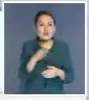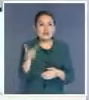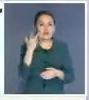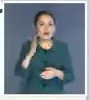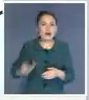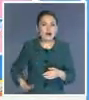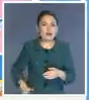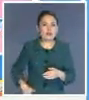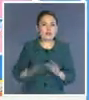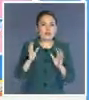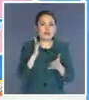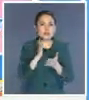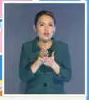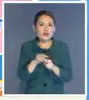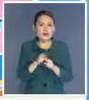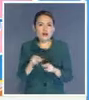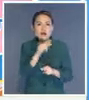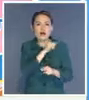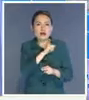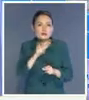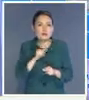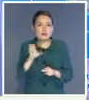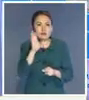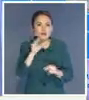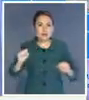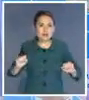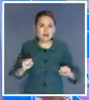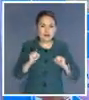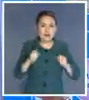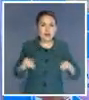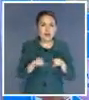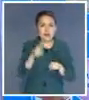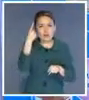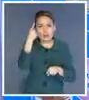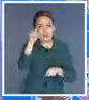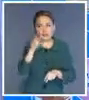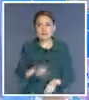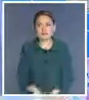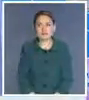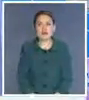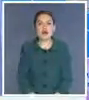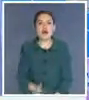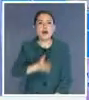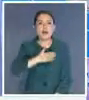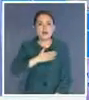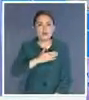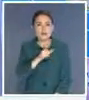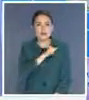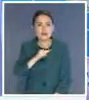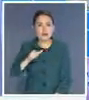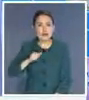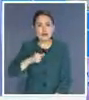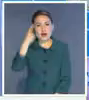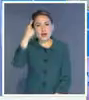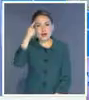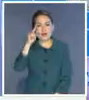болады. Оқушының озық ойына ұстаздары бірден қолдау білдірген екен. Інілерім жаңа құртты жемейді, қарапайым құртты. Соны қалай, мысалы,